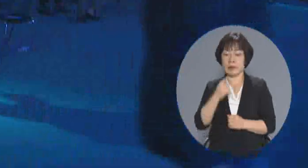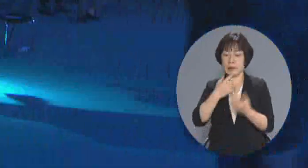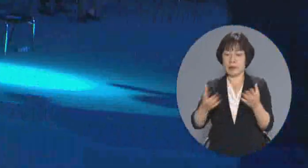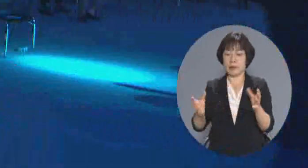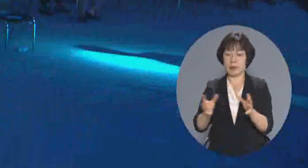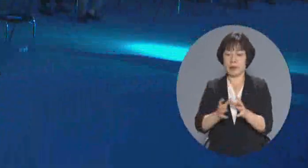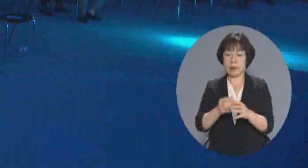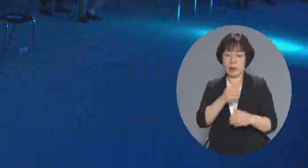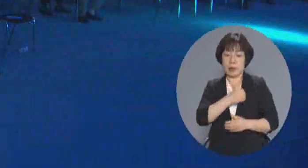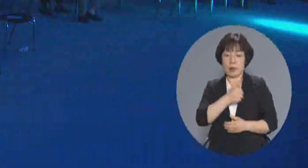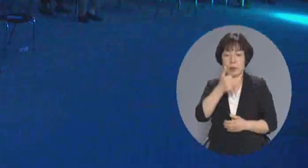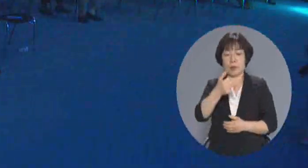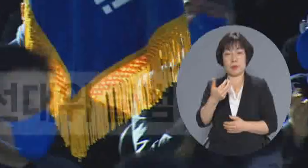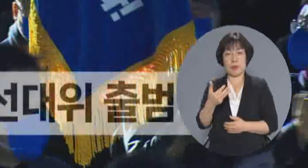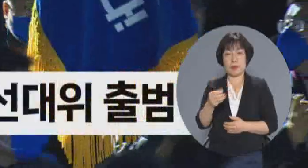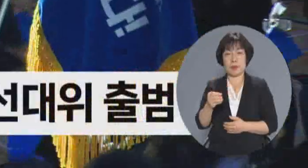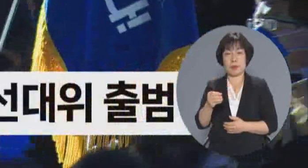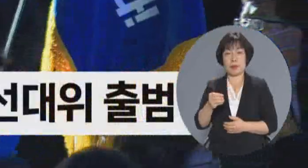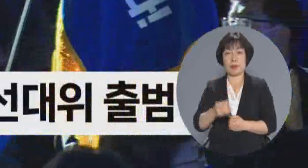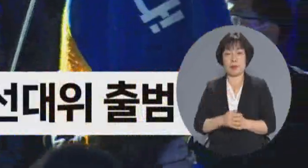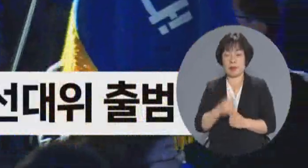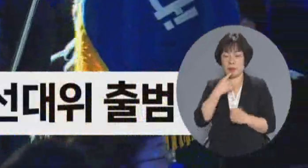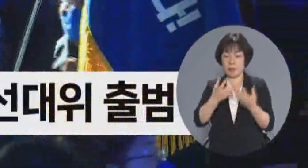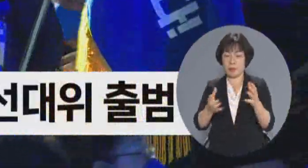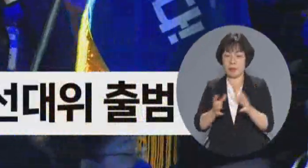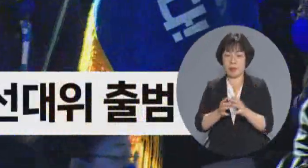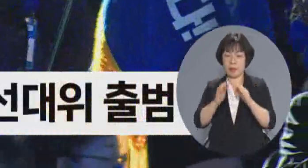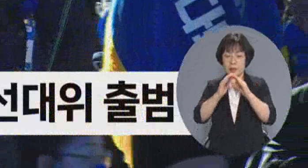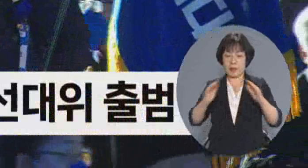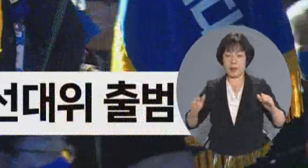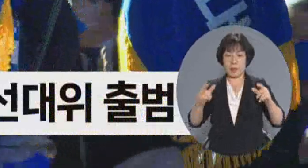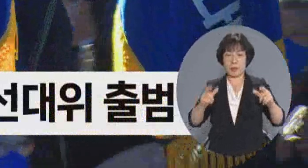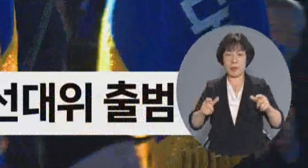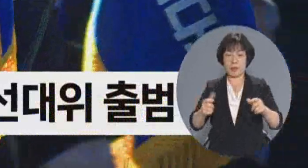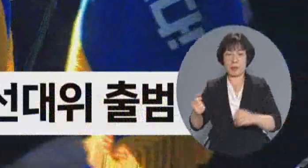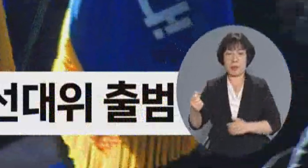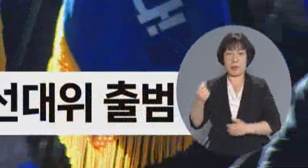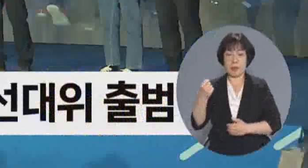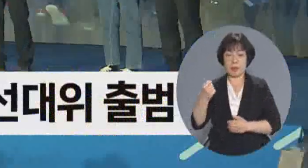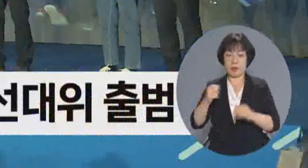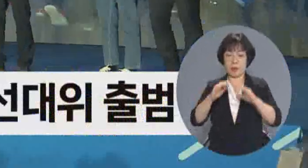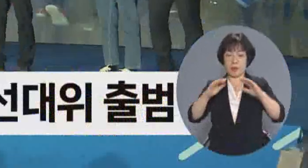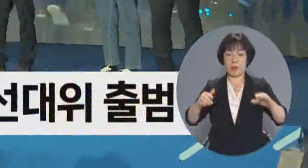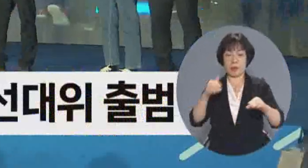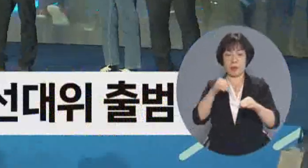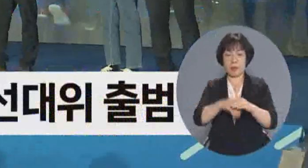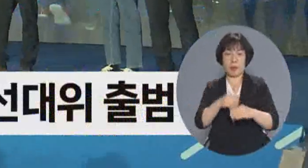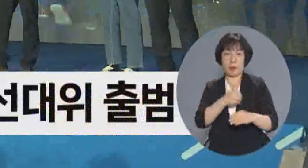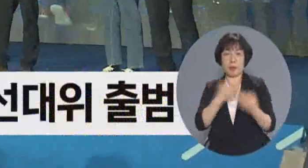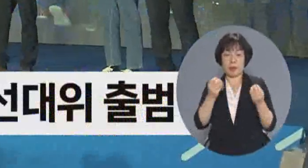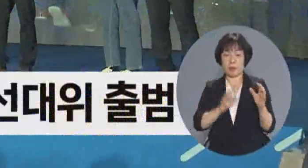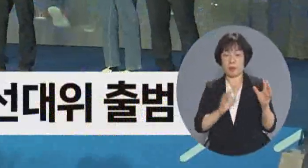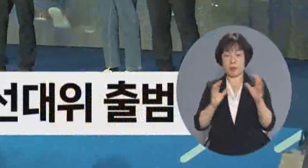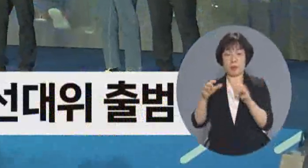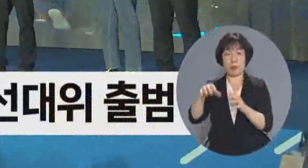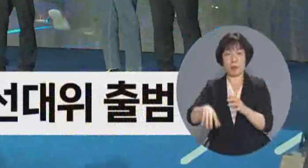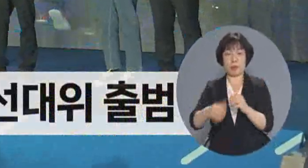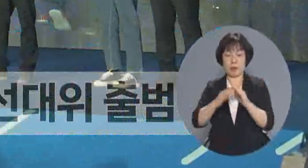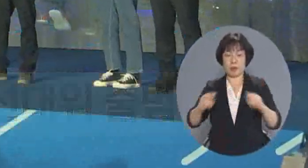더불어민주당 당원 58만 명, 민주당의 안방 호남, 호남에서도 최다 당원이 몰려있는